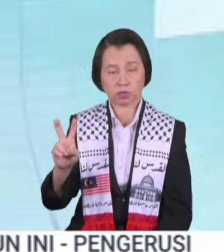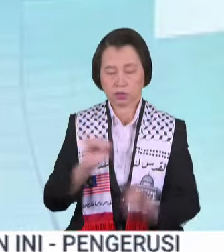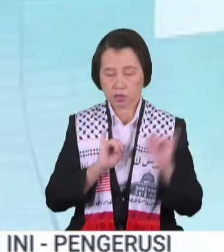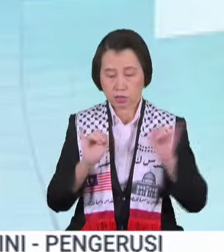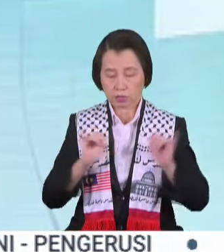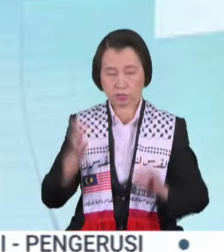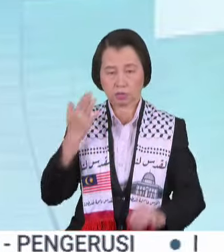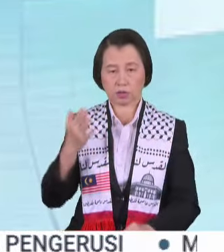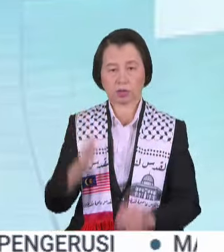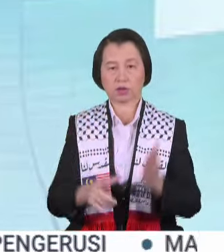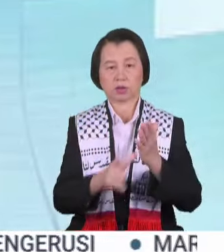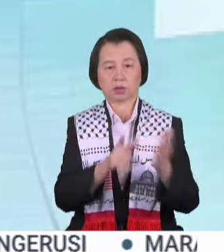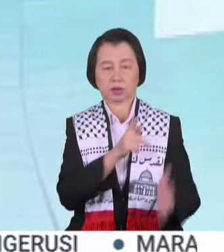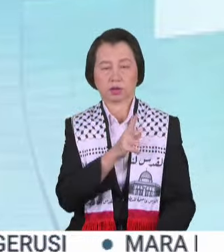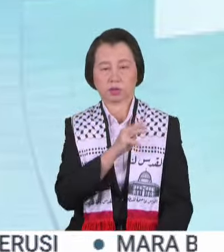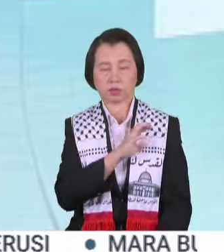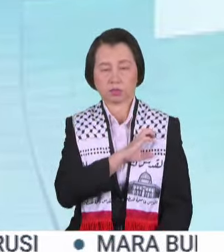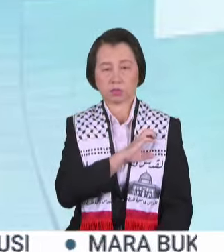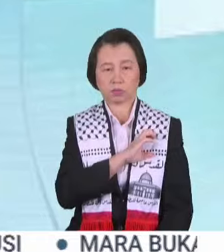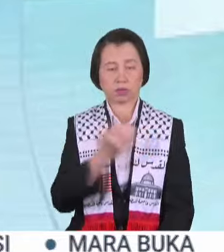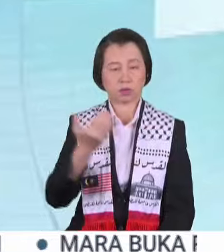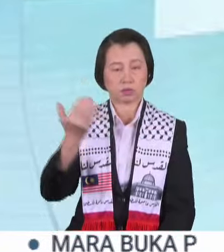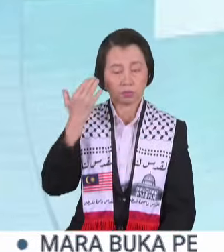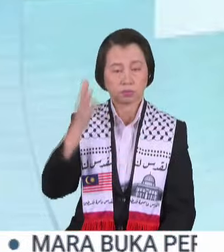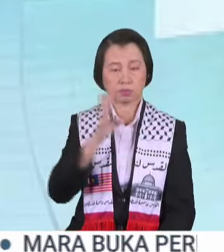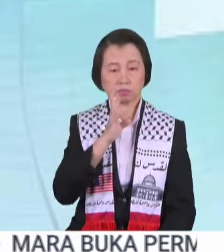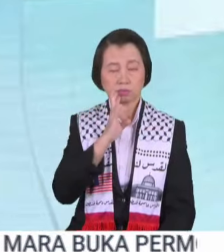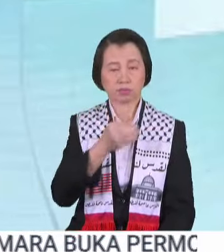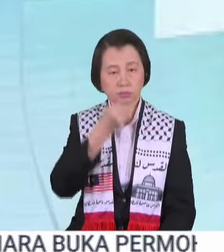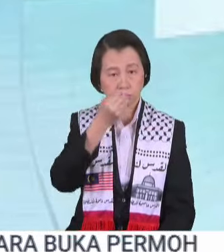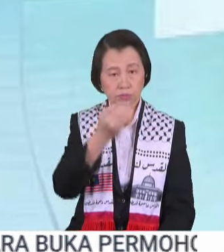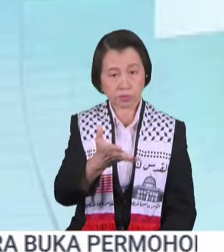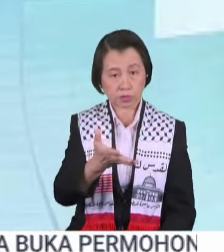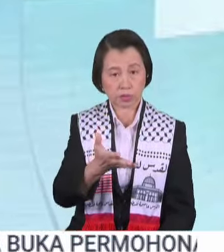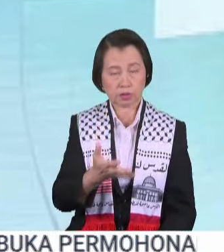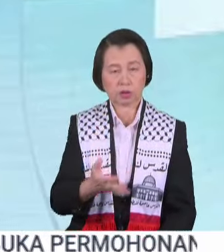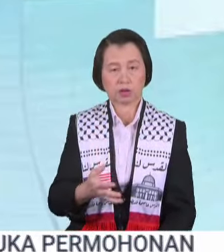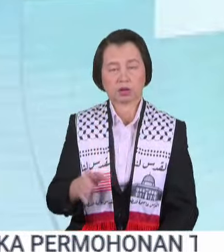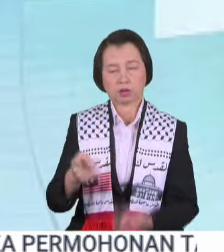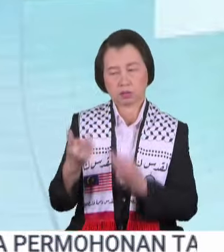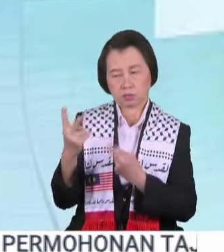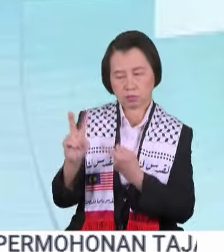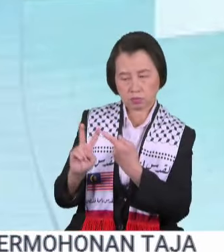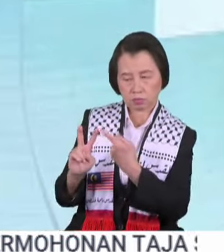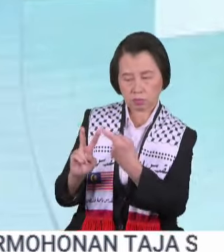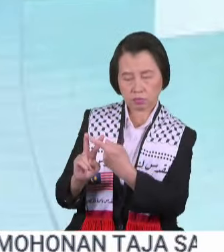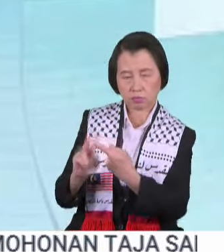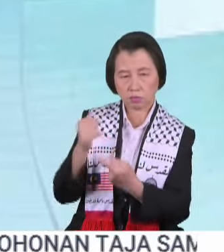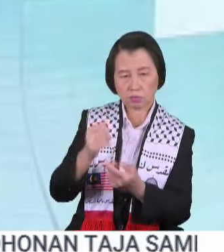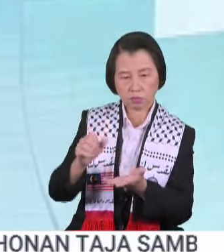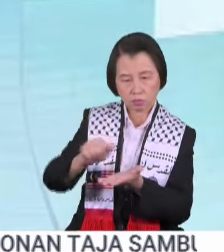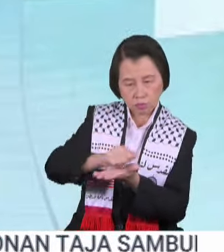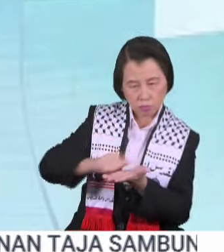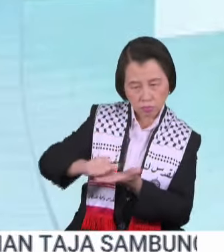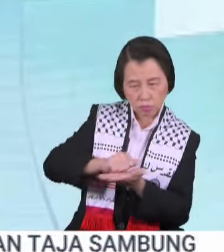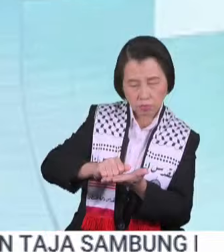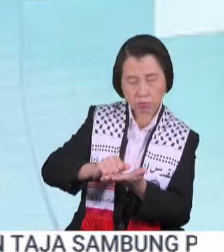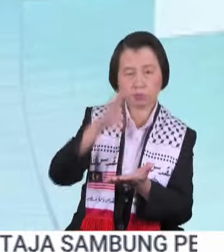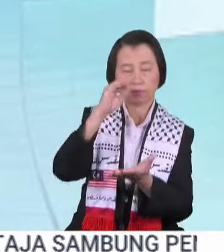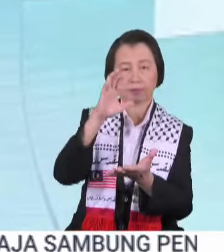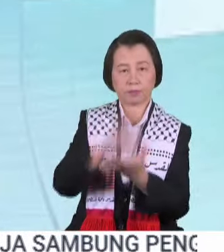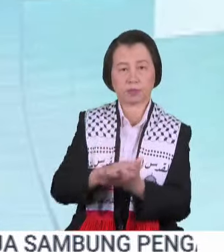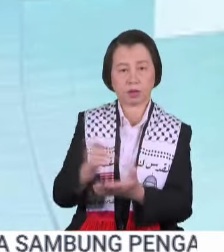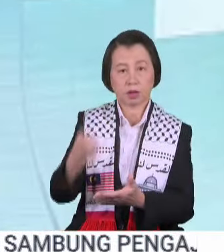Ketua Polis Selangor, Deputi Komisioner Datuk Sasikala Devi Subramanian berkata, dadah itu dikesan melalui mesin pengimbas dan